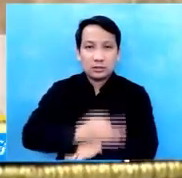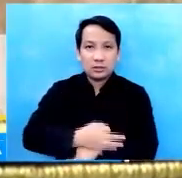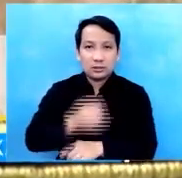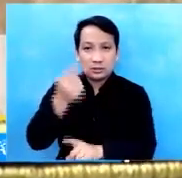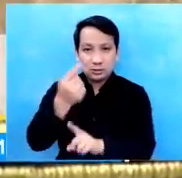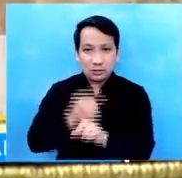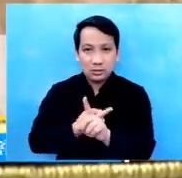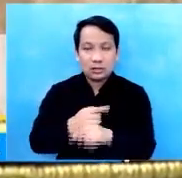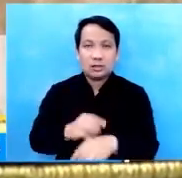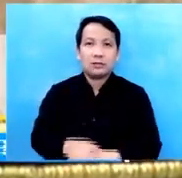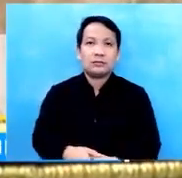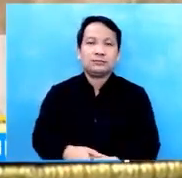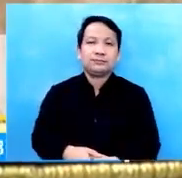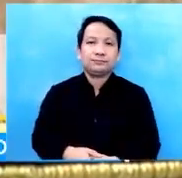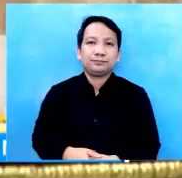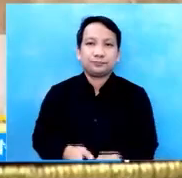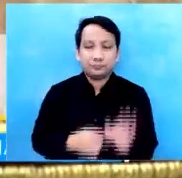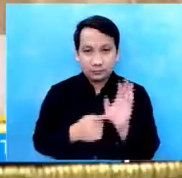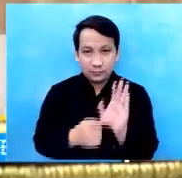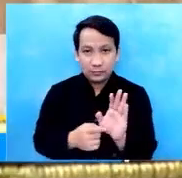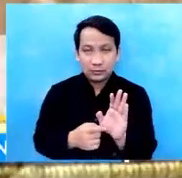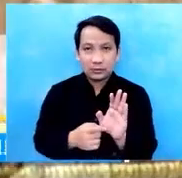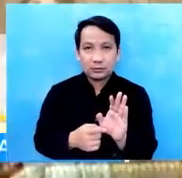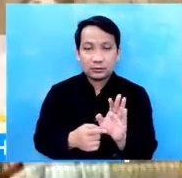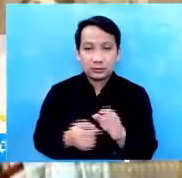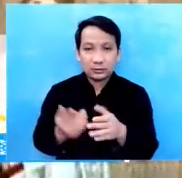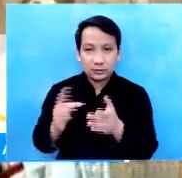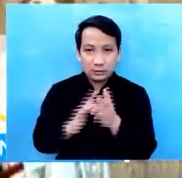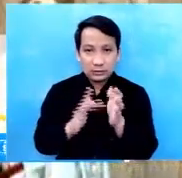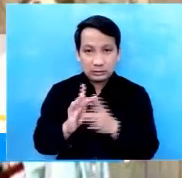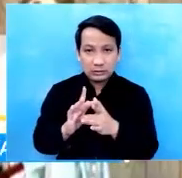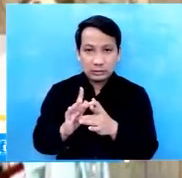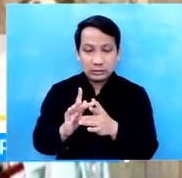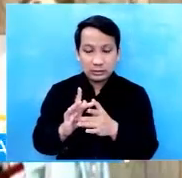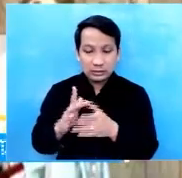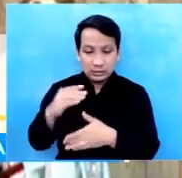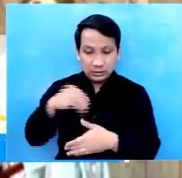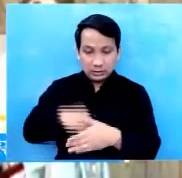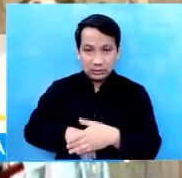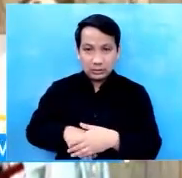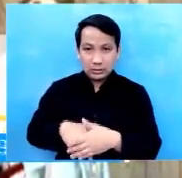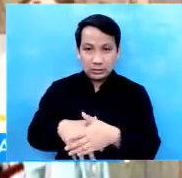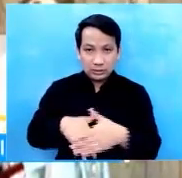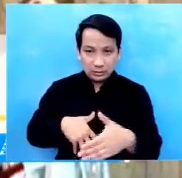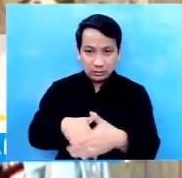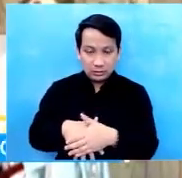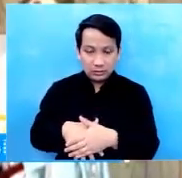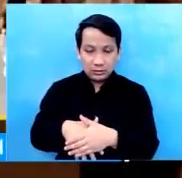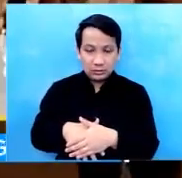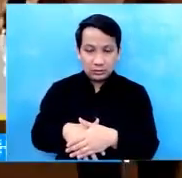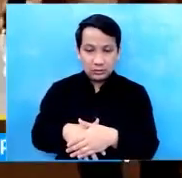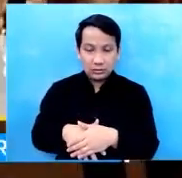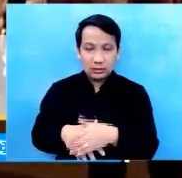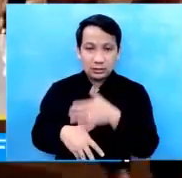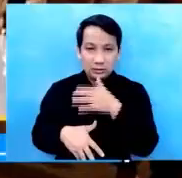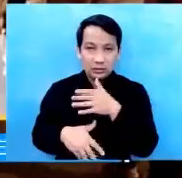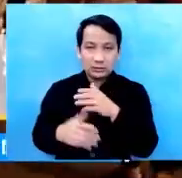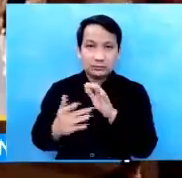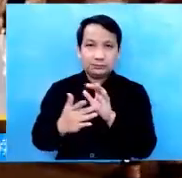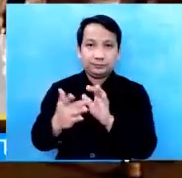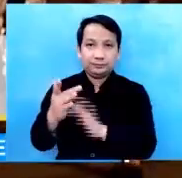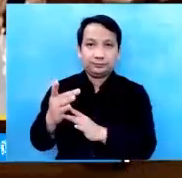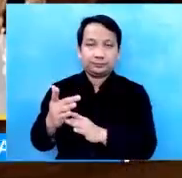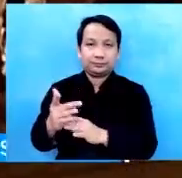buwan na nasa sinapupunan ng mahal na ina si Jesus.